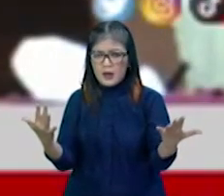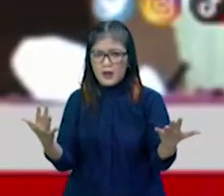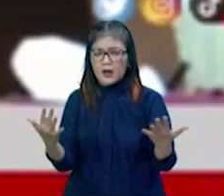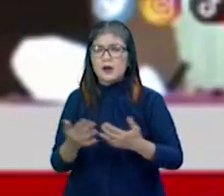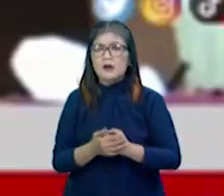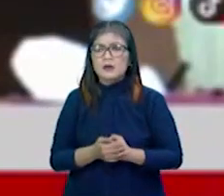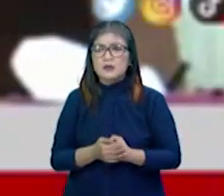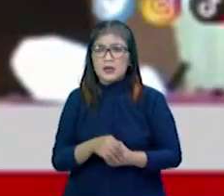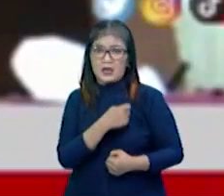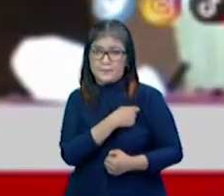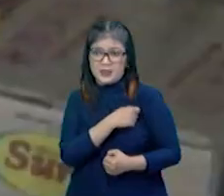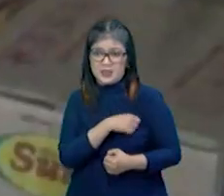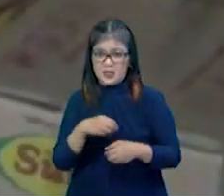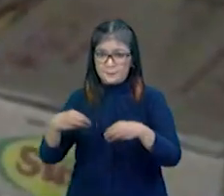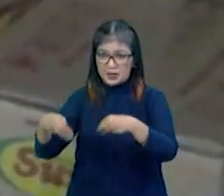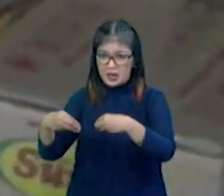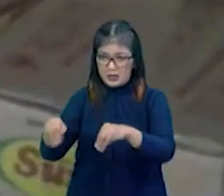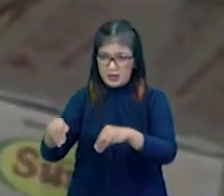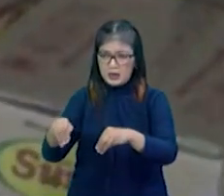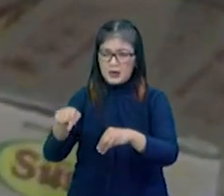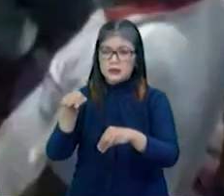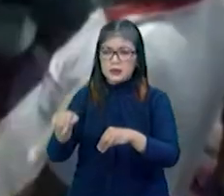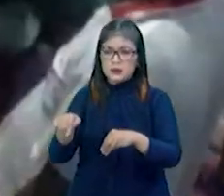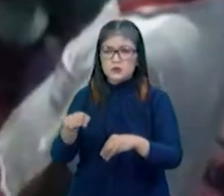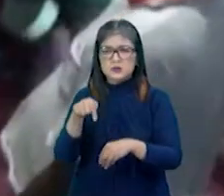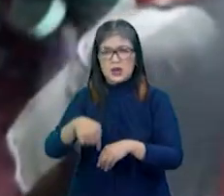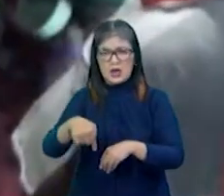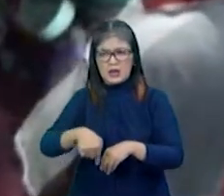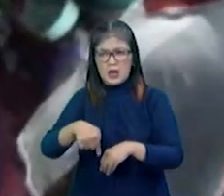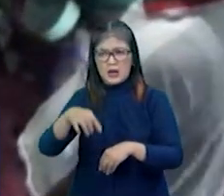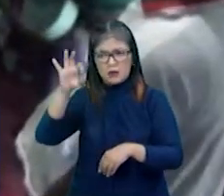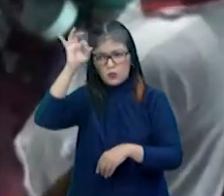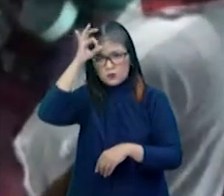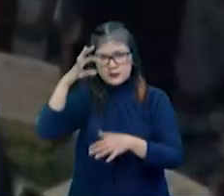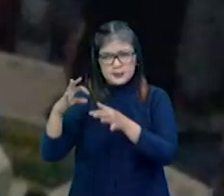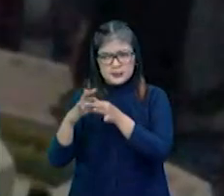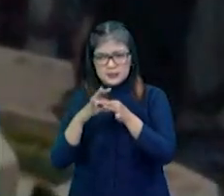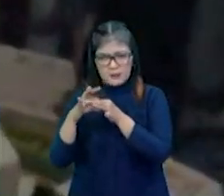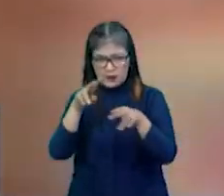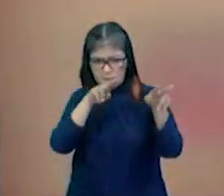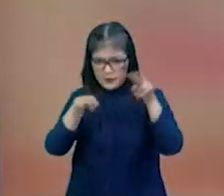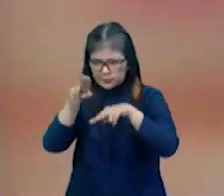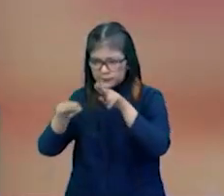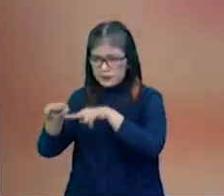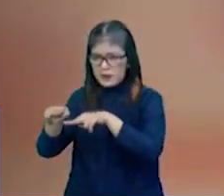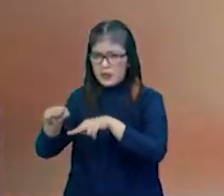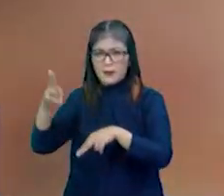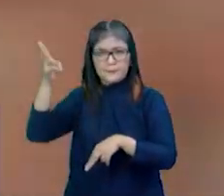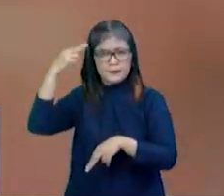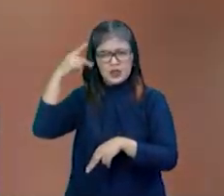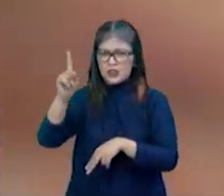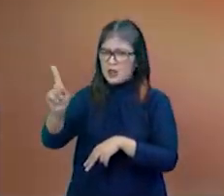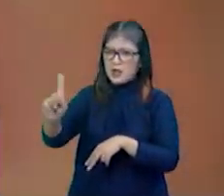Mendak mengungkapkan dugaan mafia minyak goreng yang kini sedang diusut Bareskrim Polri. Menurut Mendak, pemerintah tidak bisa kalah dari mafia